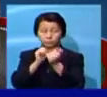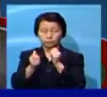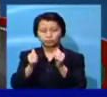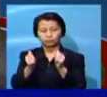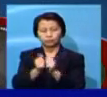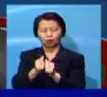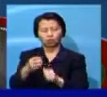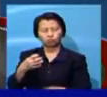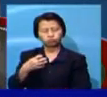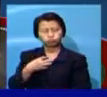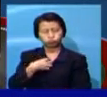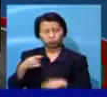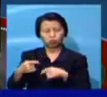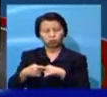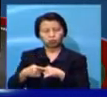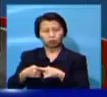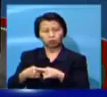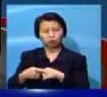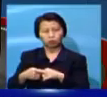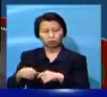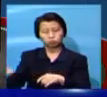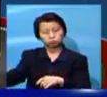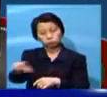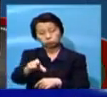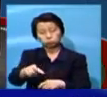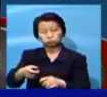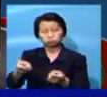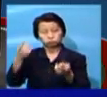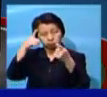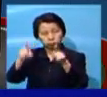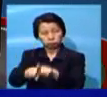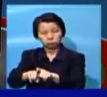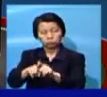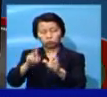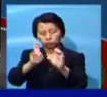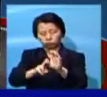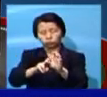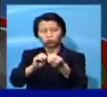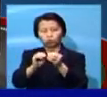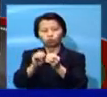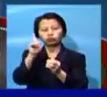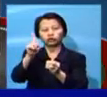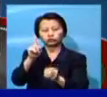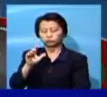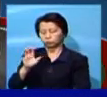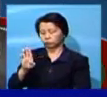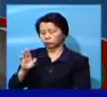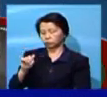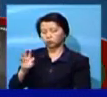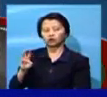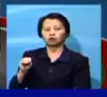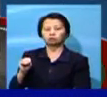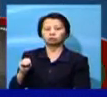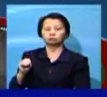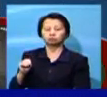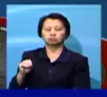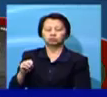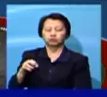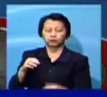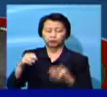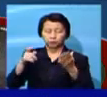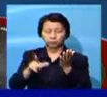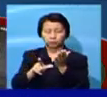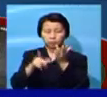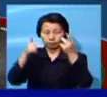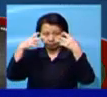pada wuj gentlem agreement mengenai kedudukan kerusi nombor satu kepimpinan persatuan badminton Malaysia Bam timbalan